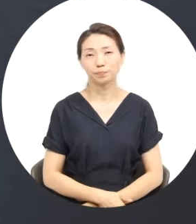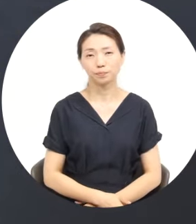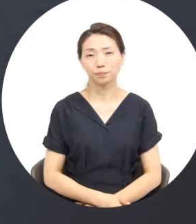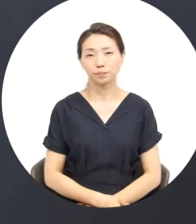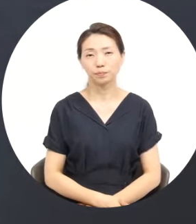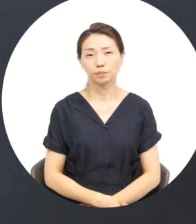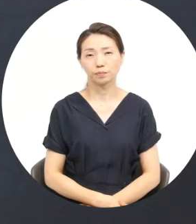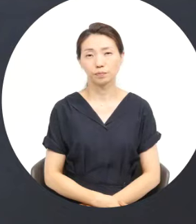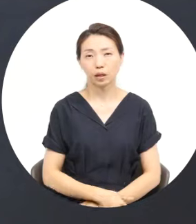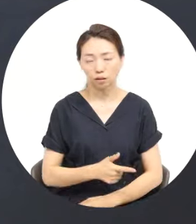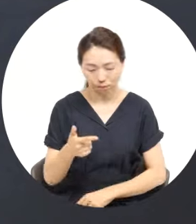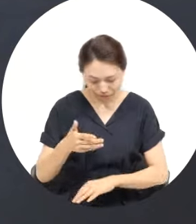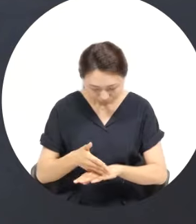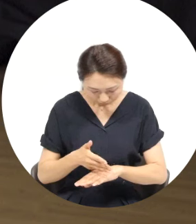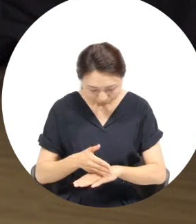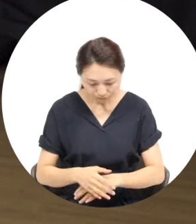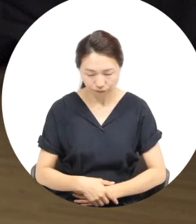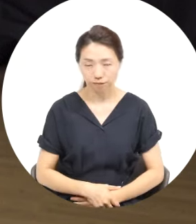감사합니다. 네.